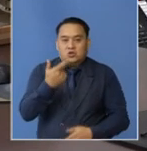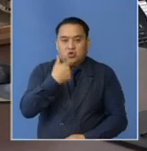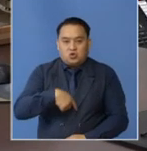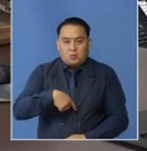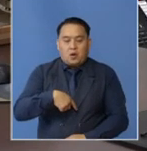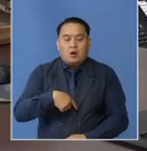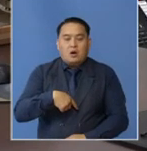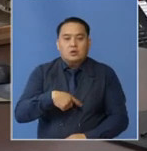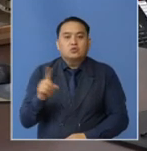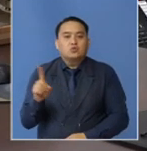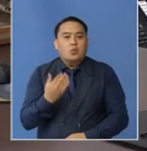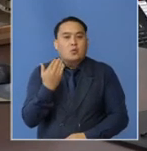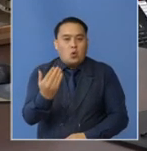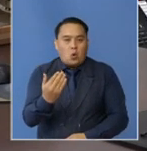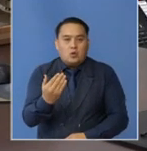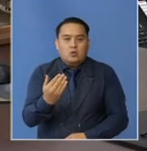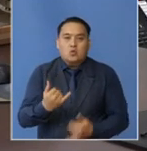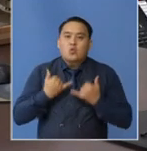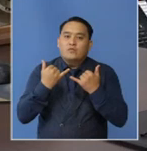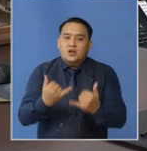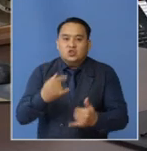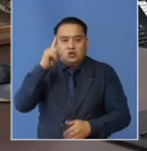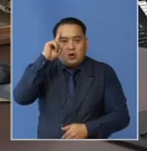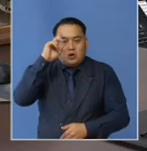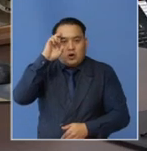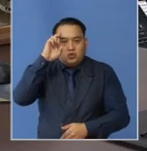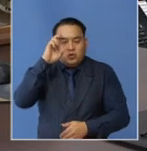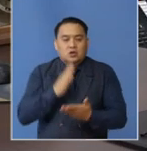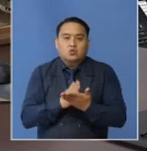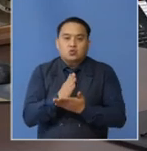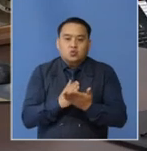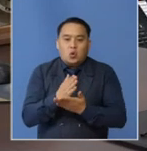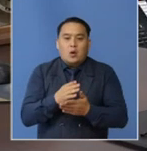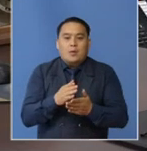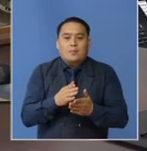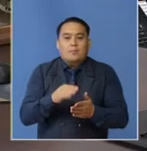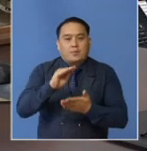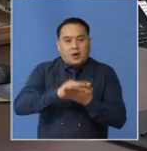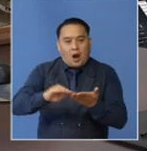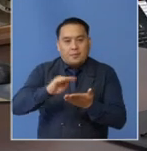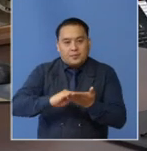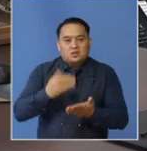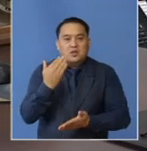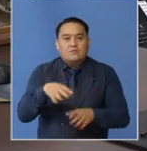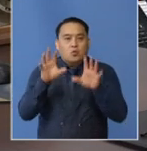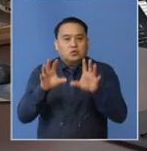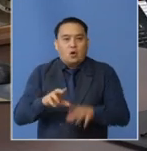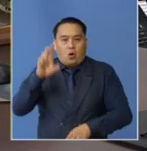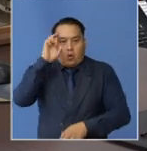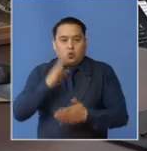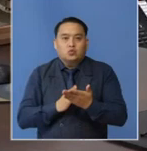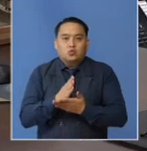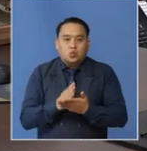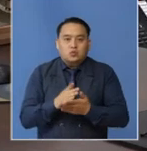себя, чтобы проявлял служебную этику. Это прописано в его законе о госслужбе,